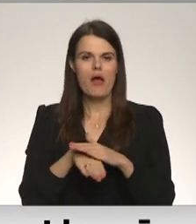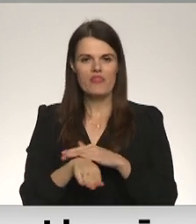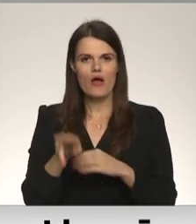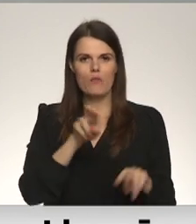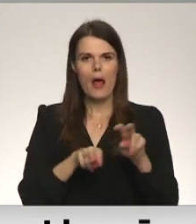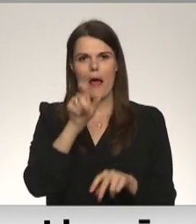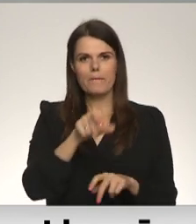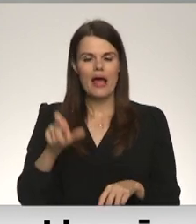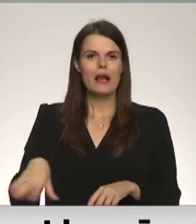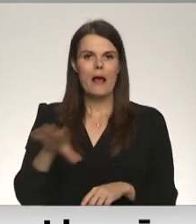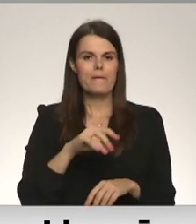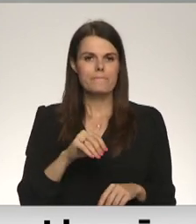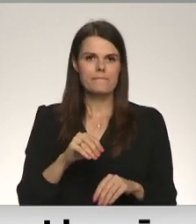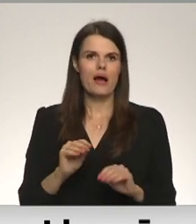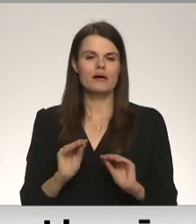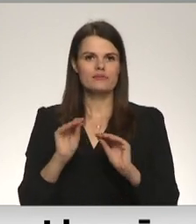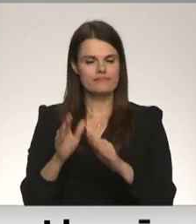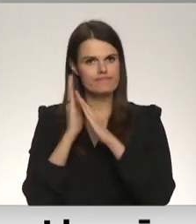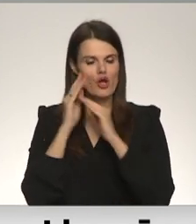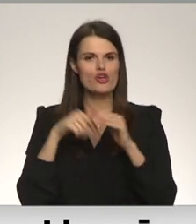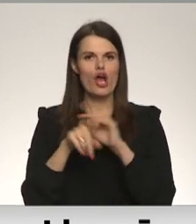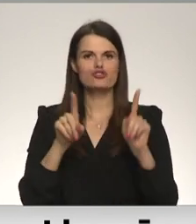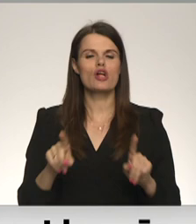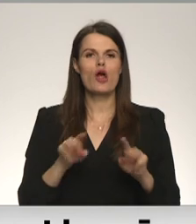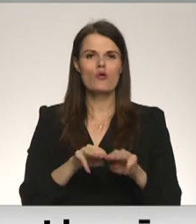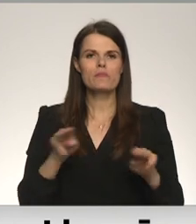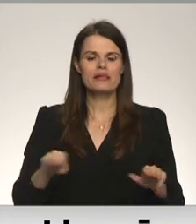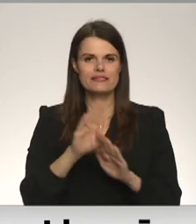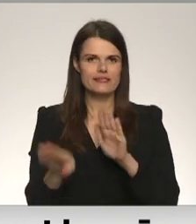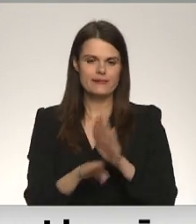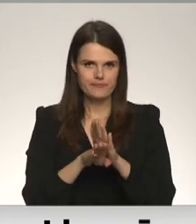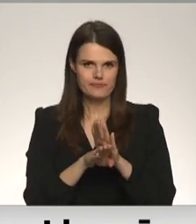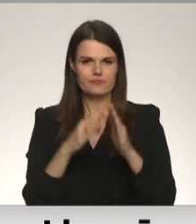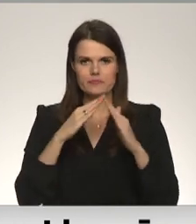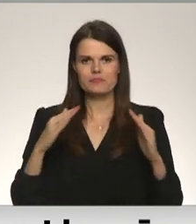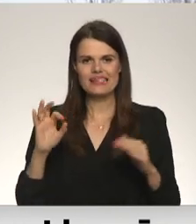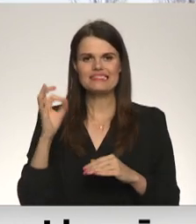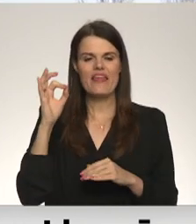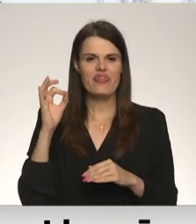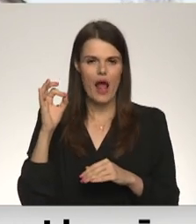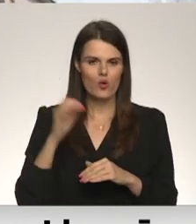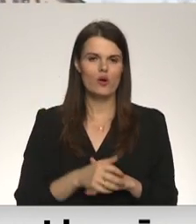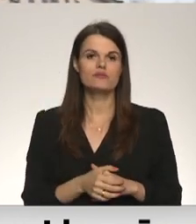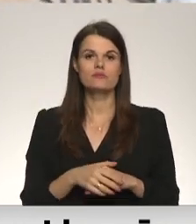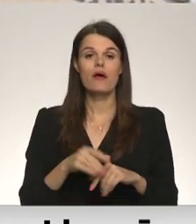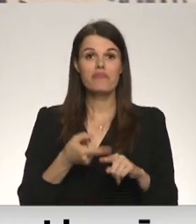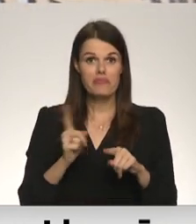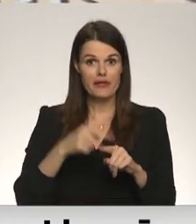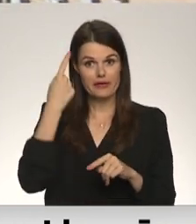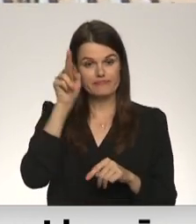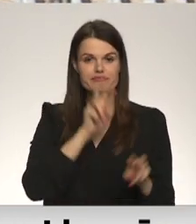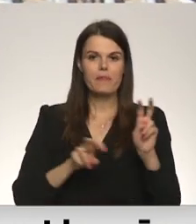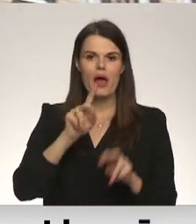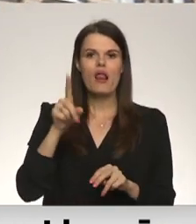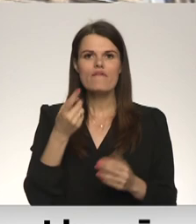meklētājiem mēs izmitinājām arī iekšlietu ministrijas pāraudzībā esošajā ēkā Dzinteros. Tad arī radās iecere meklēt